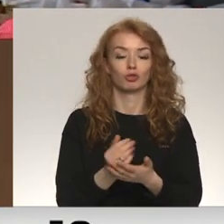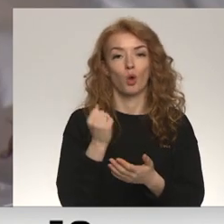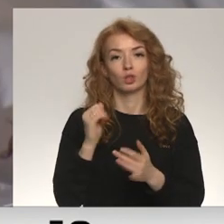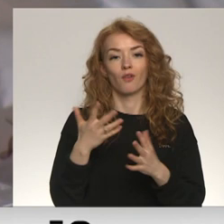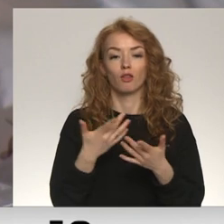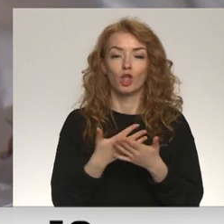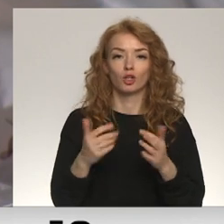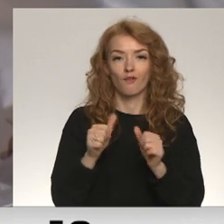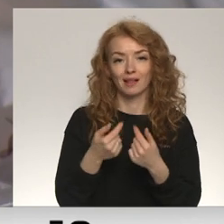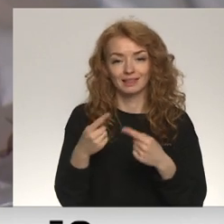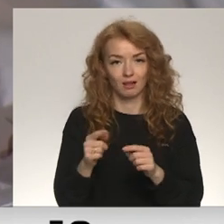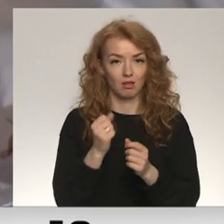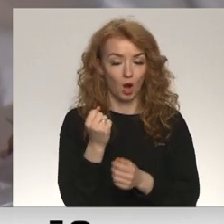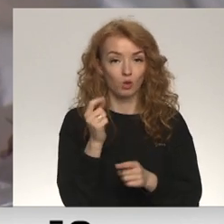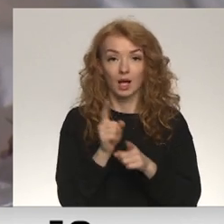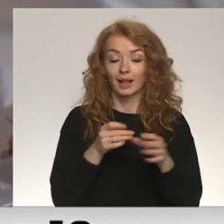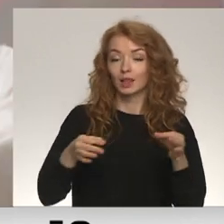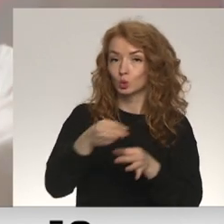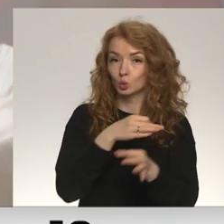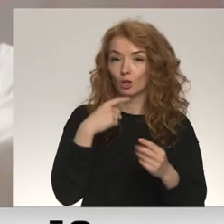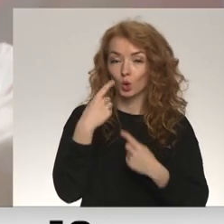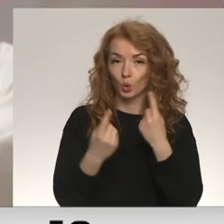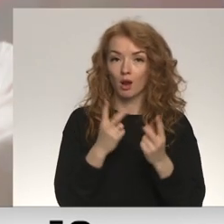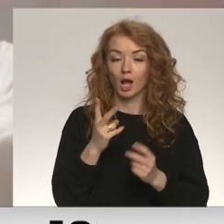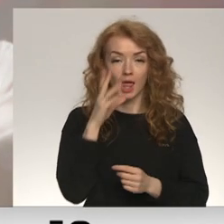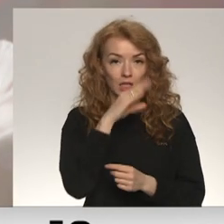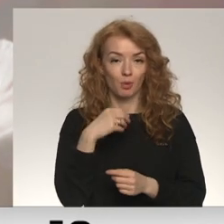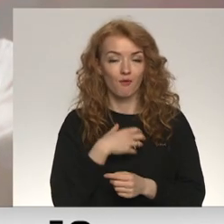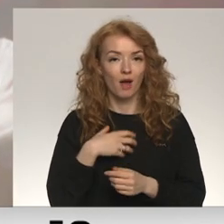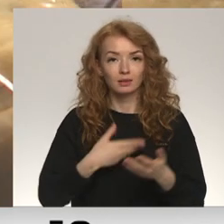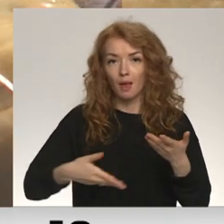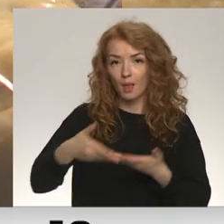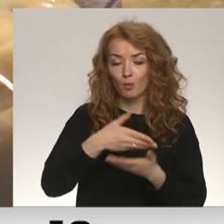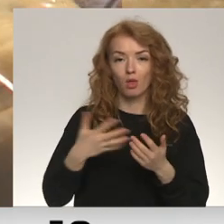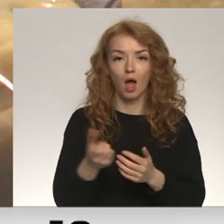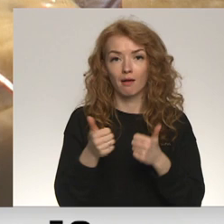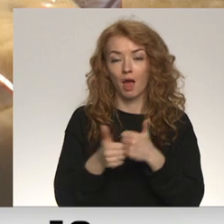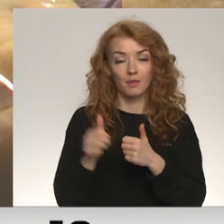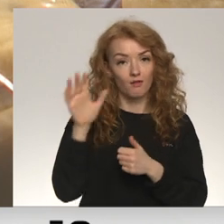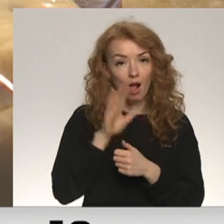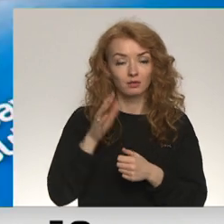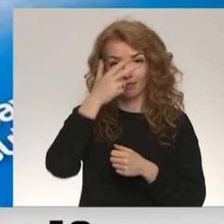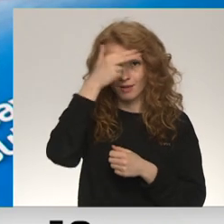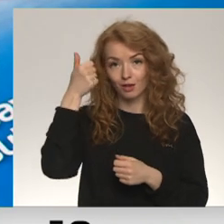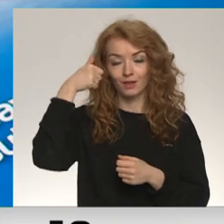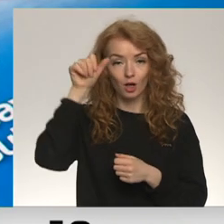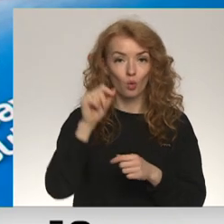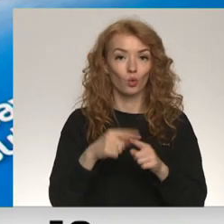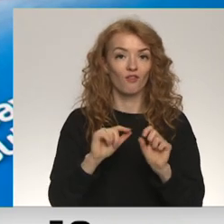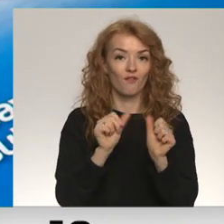draudz. Tāpat diskusijā izskanēja, ka iespējams vajadzētu kooperēties ar kaimiņu valstīm Lietuvu un Igauniju,